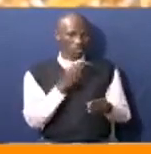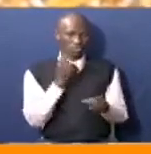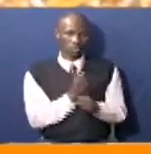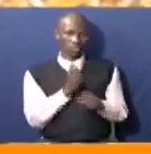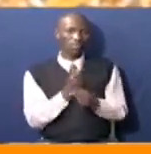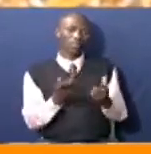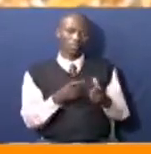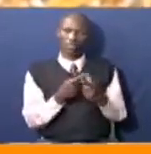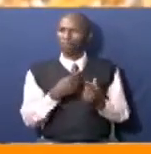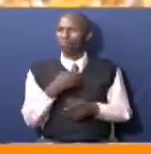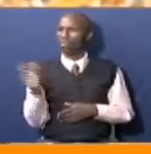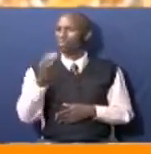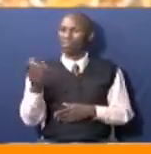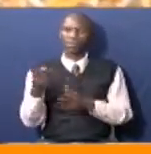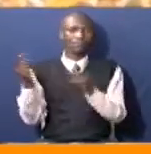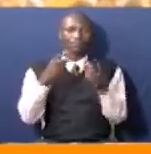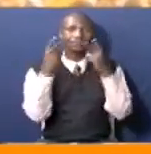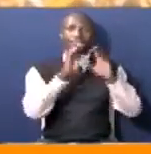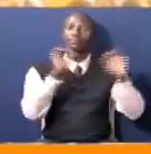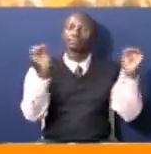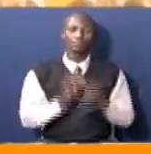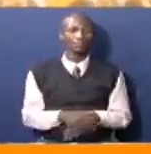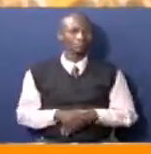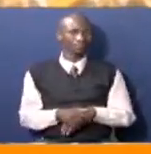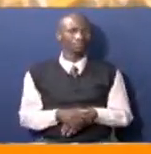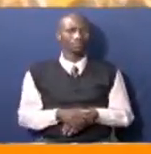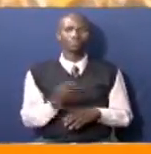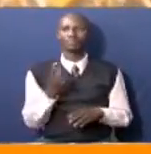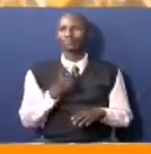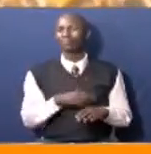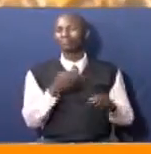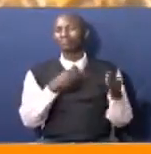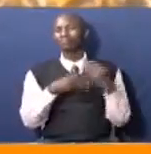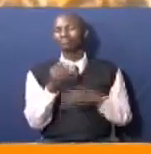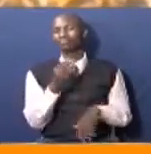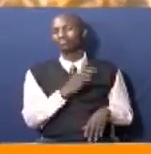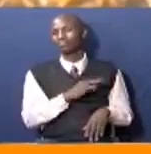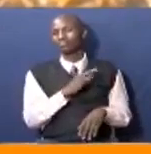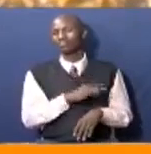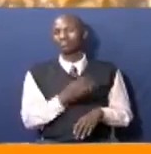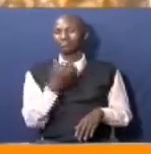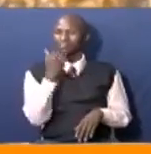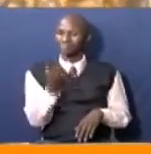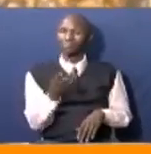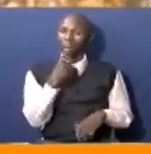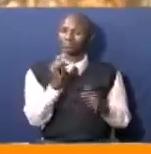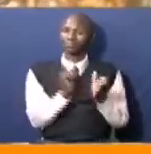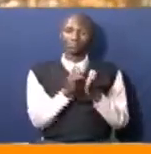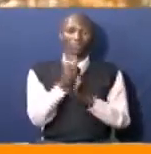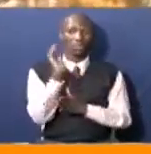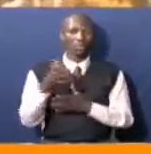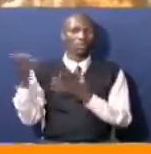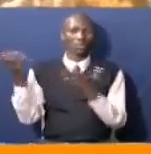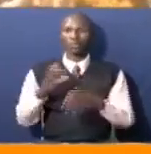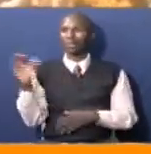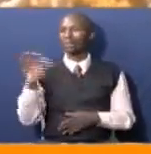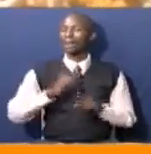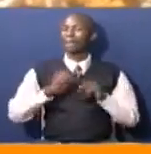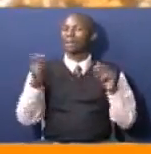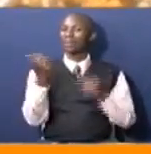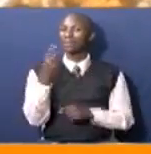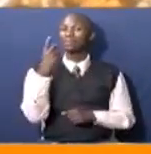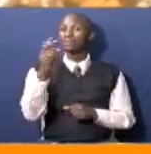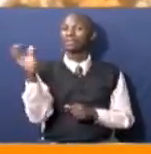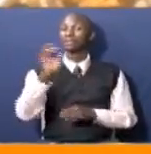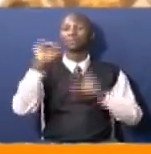mite no mutu ete andu maku thowa na tuimona tukiki ya mingi na tuisa kutambesa ino nita kututethia nundu mutu ya atuiki ya ni mukutu ete ya thoi na tuisa hakuwa